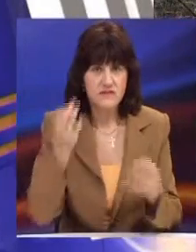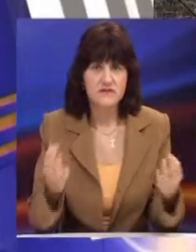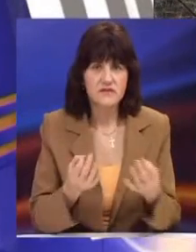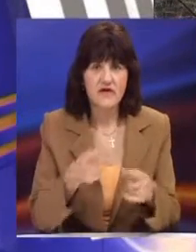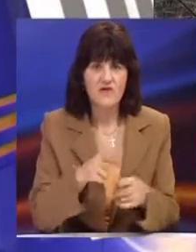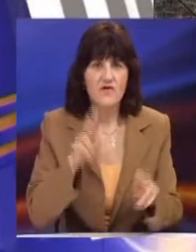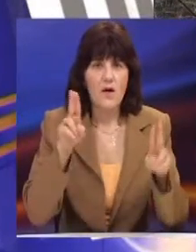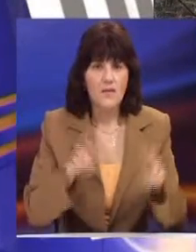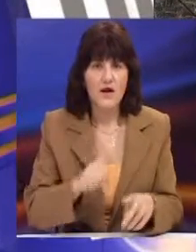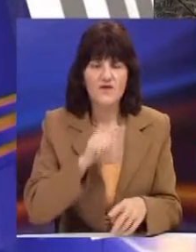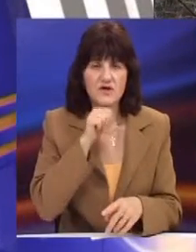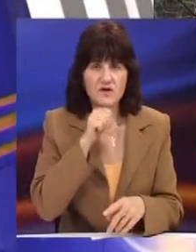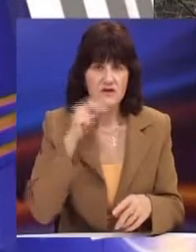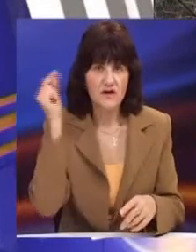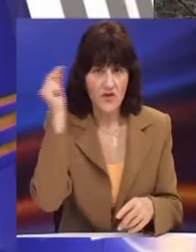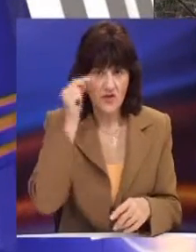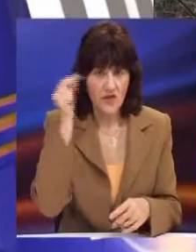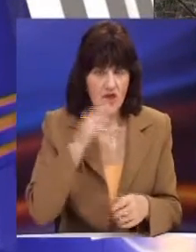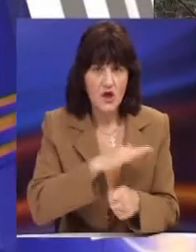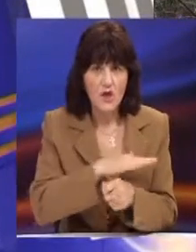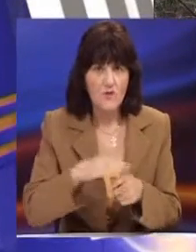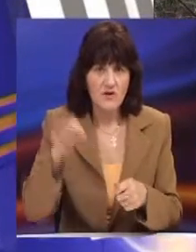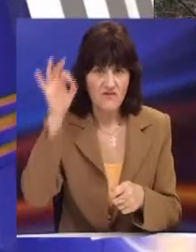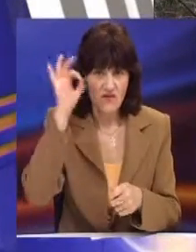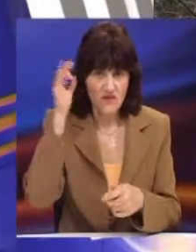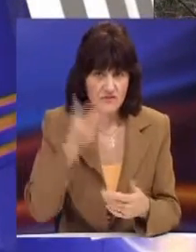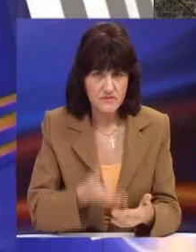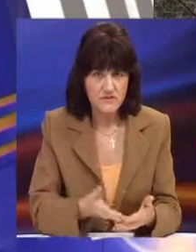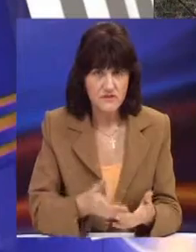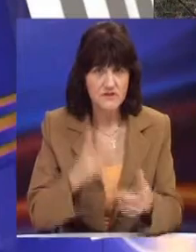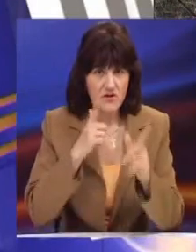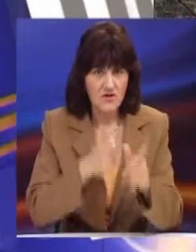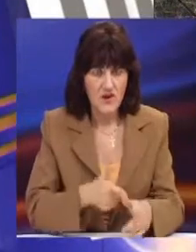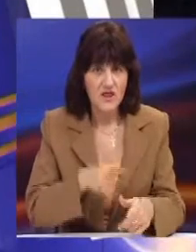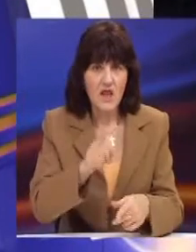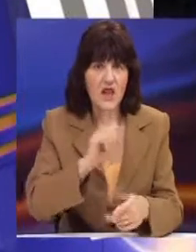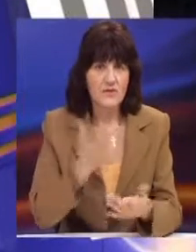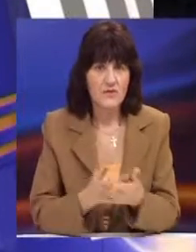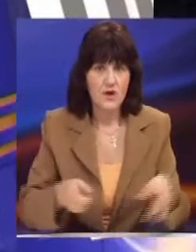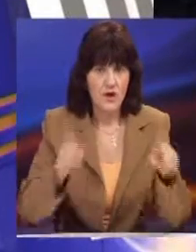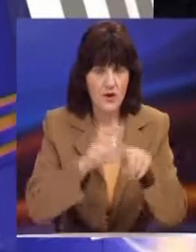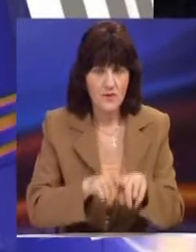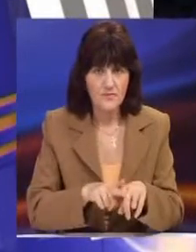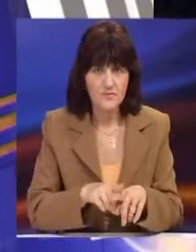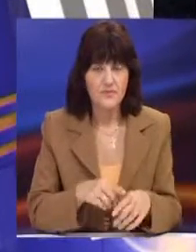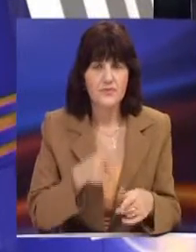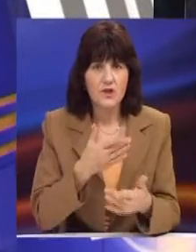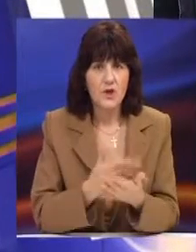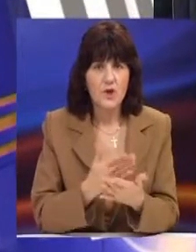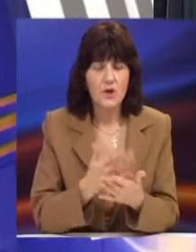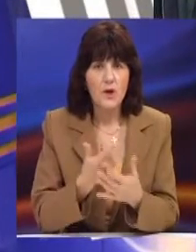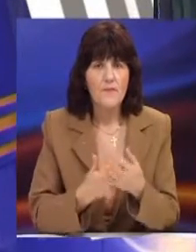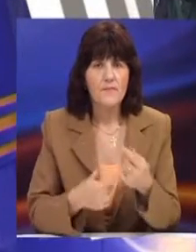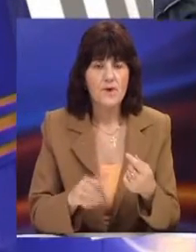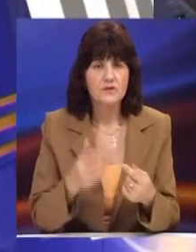uče pravu istoriju protiv fašizma i nacizma, da to nikada se više ne ponovi. Nizom manifestacija